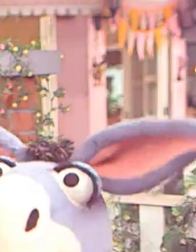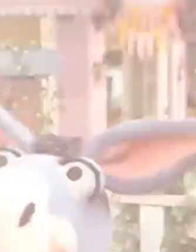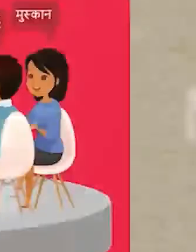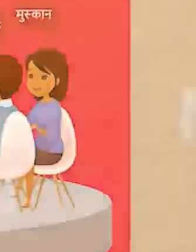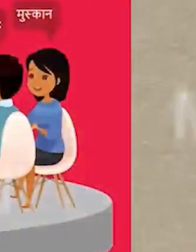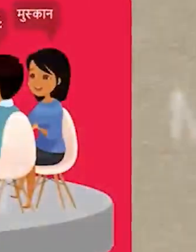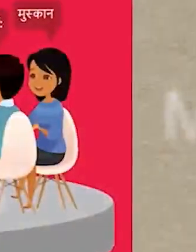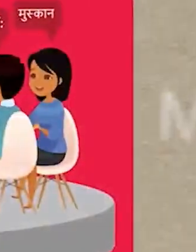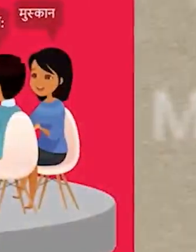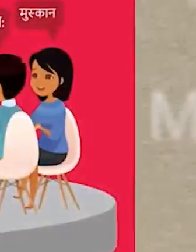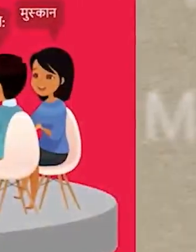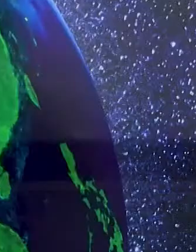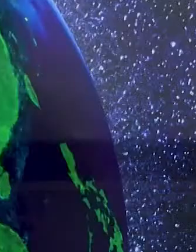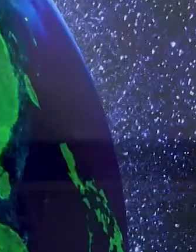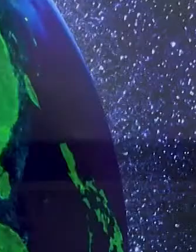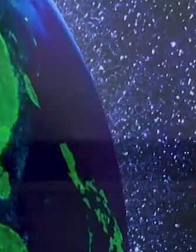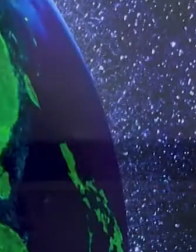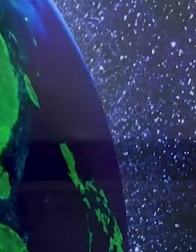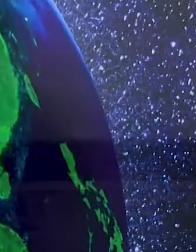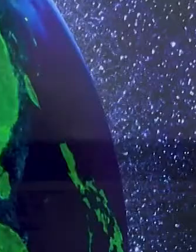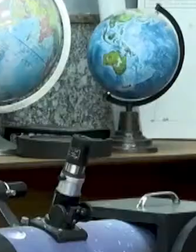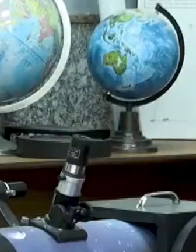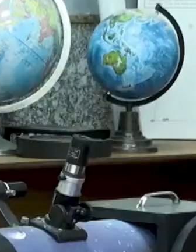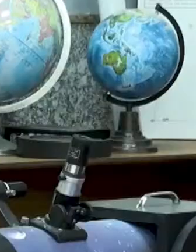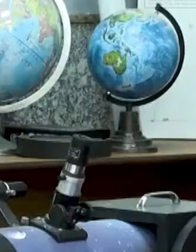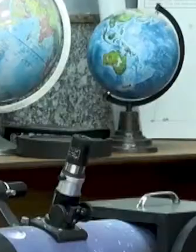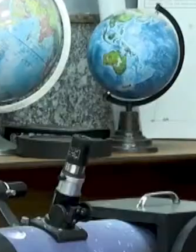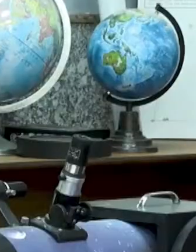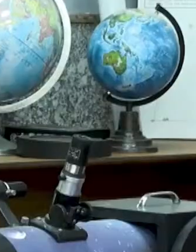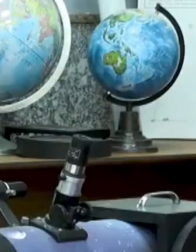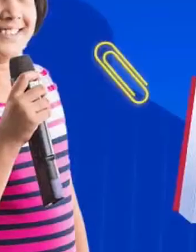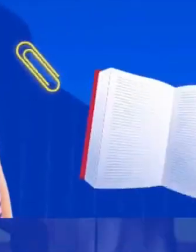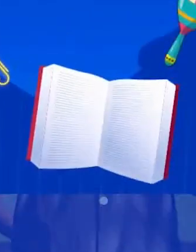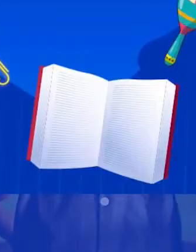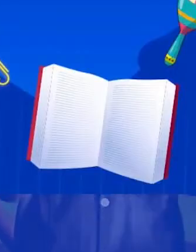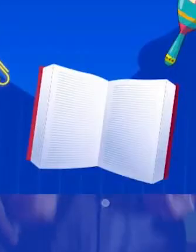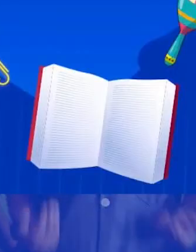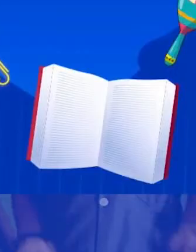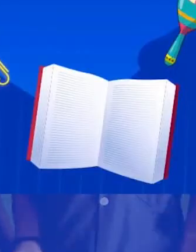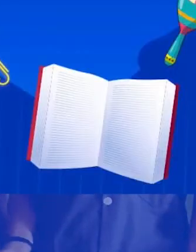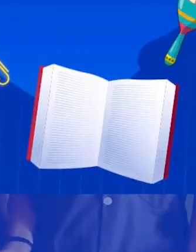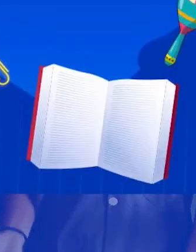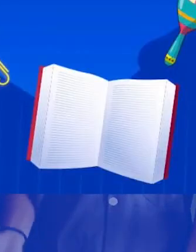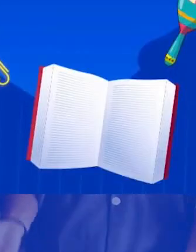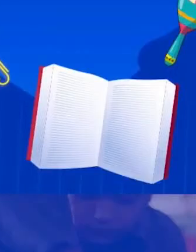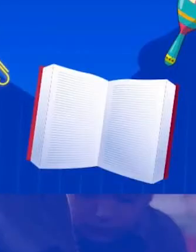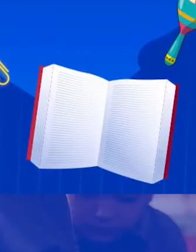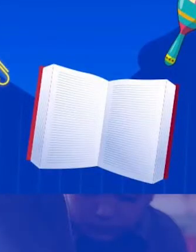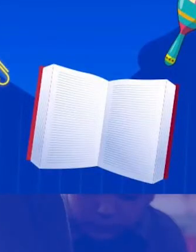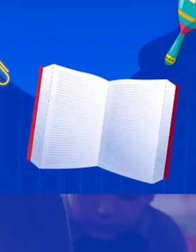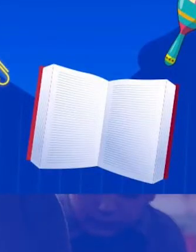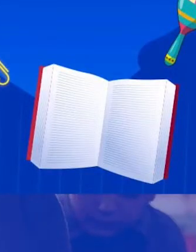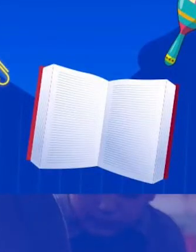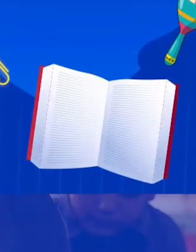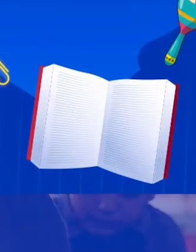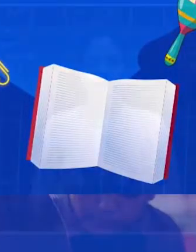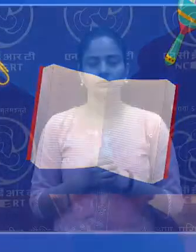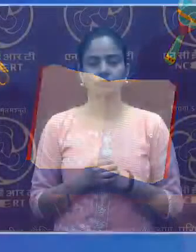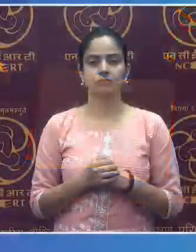सकते हैं। भारतीय भाषा कविता प्रतियोगिता के नियम आदि भी आपको इसी लिंक पर उपलब्ध